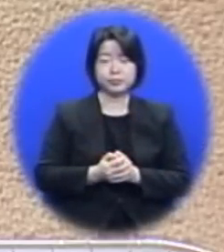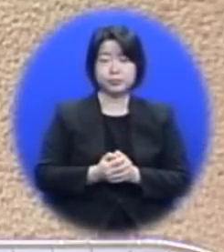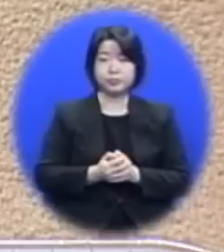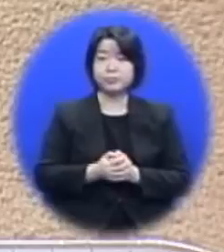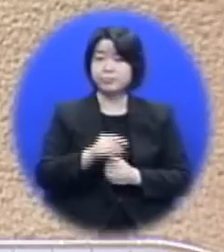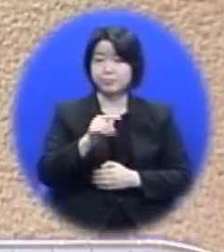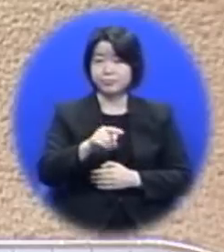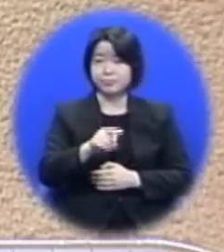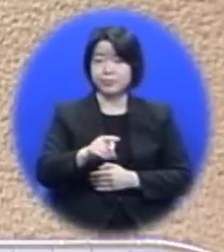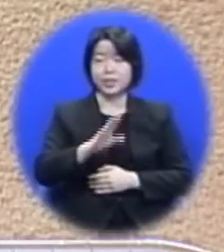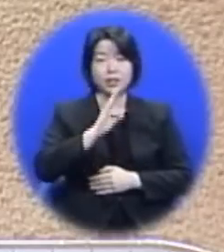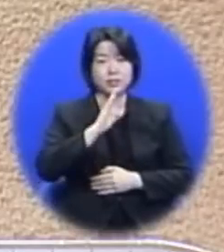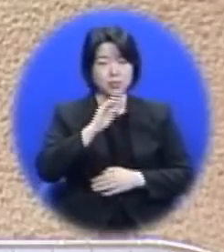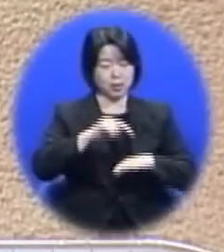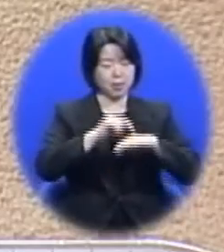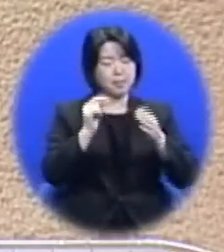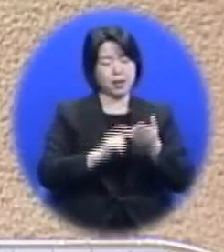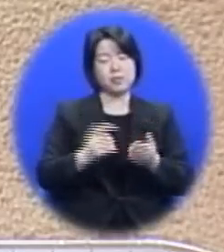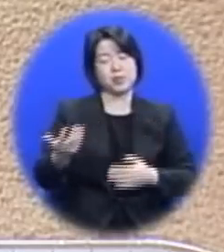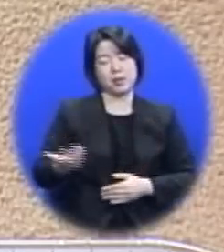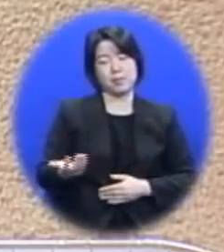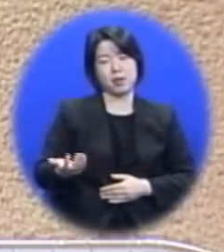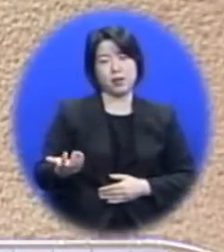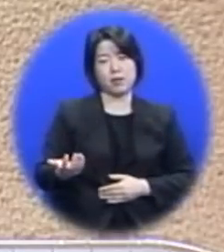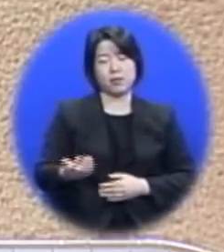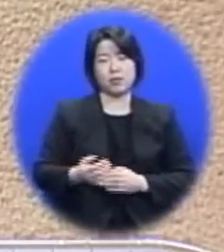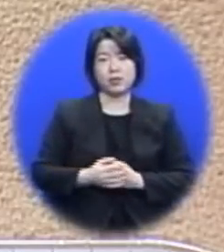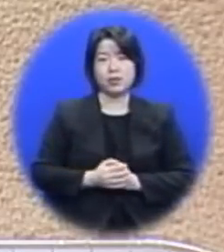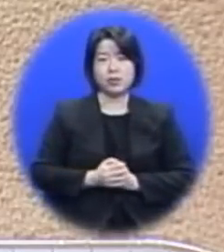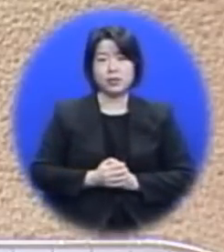그게 정말 마음이 아파요.